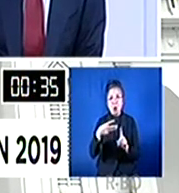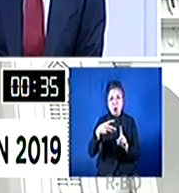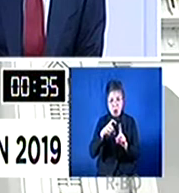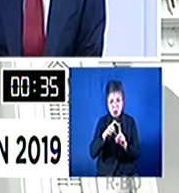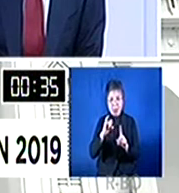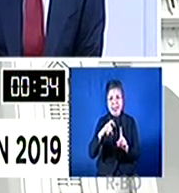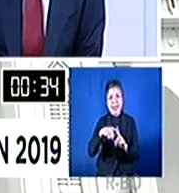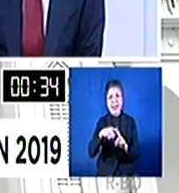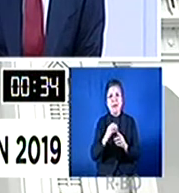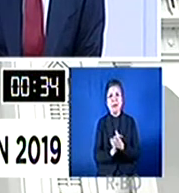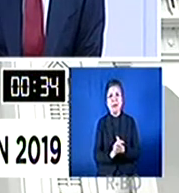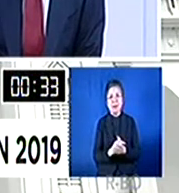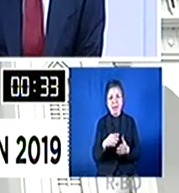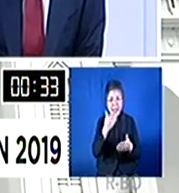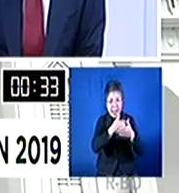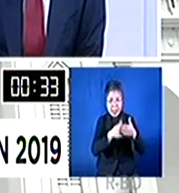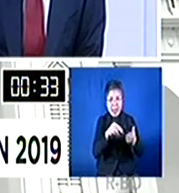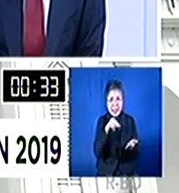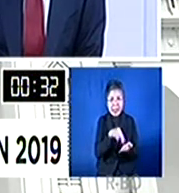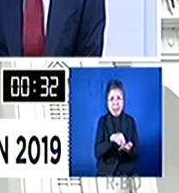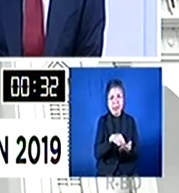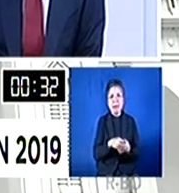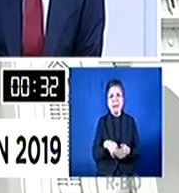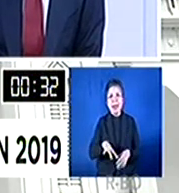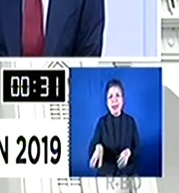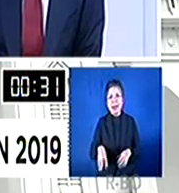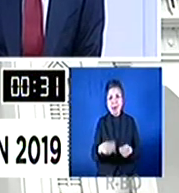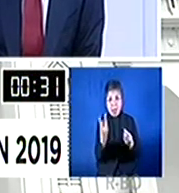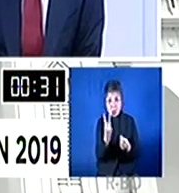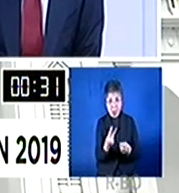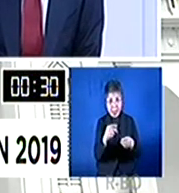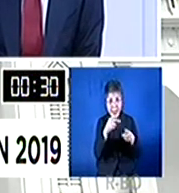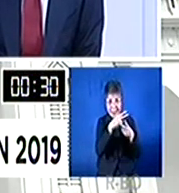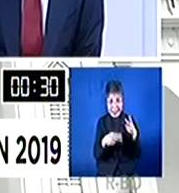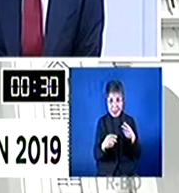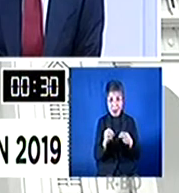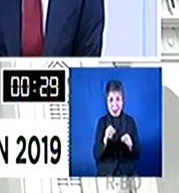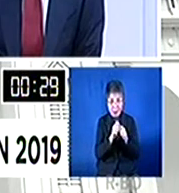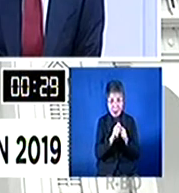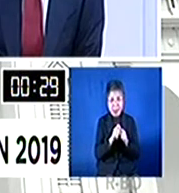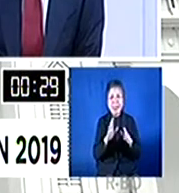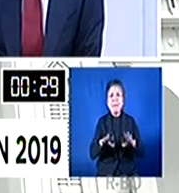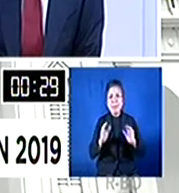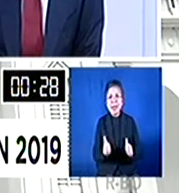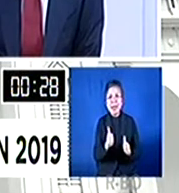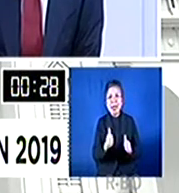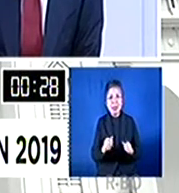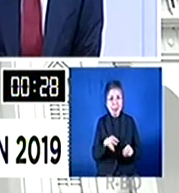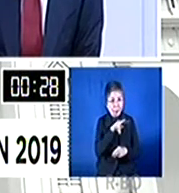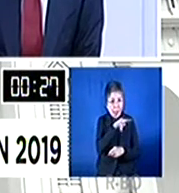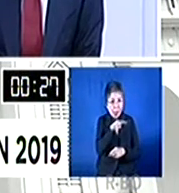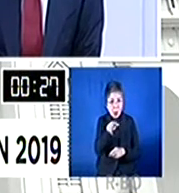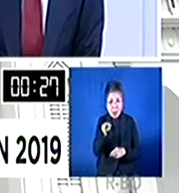data pokok pendidikan. Menurut hemat saya, kedua instrumen ini akan bisa kita gunakan